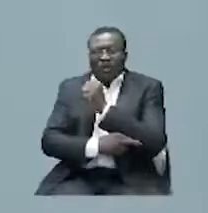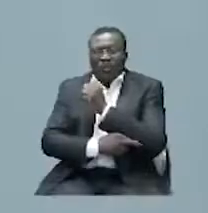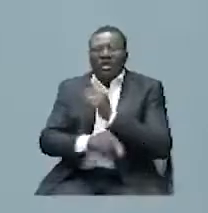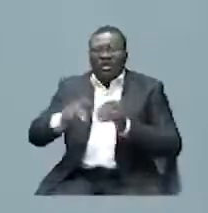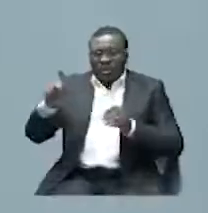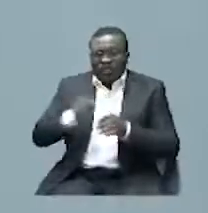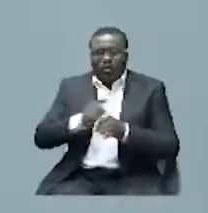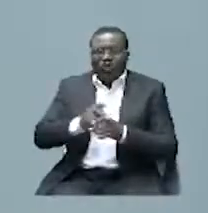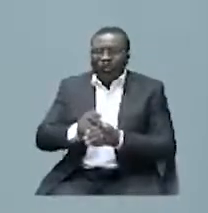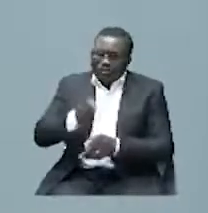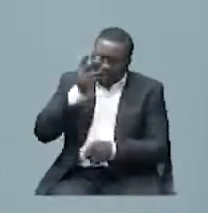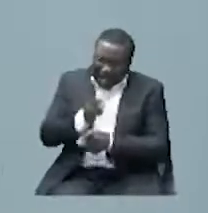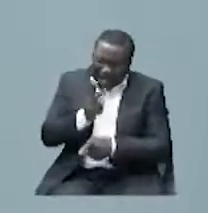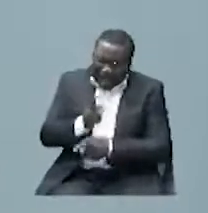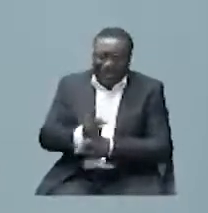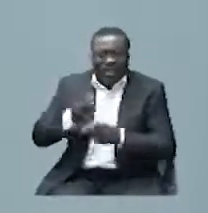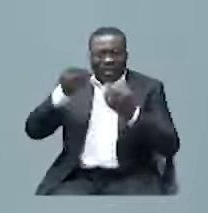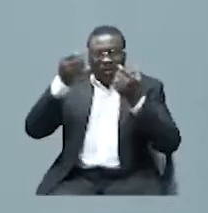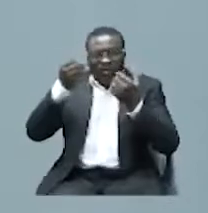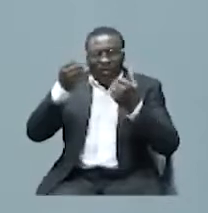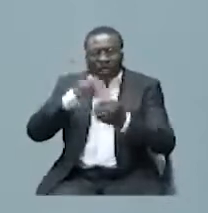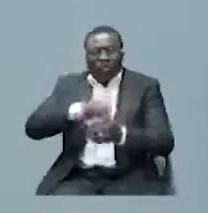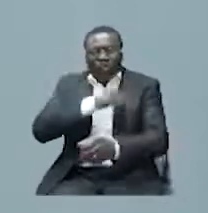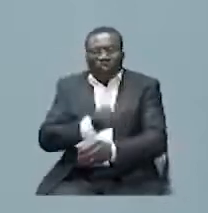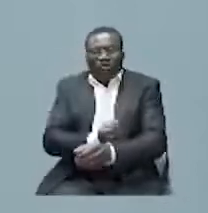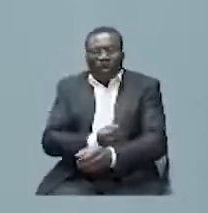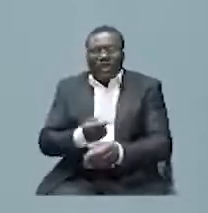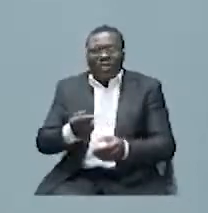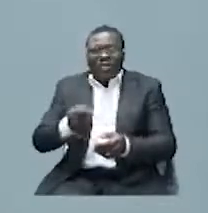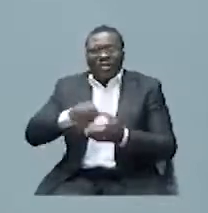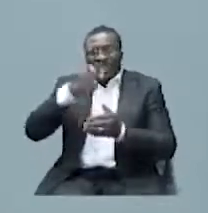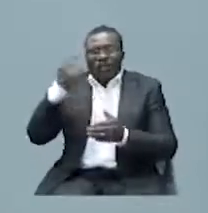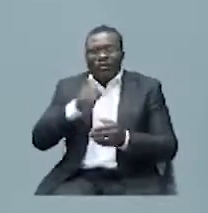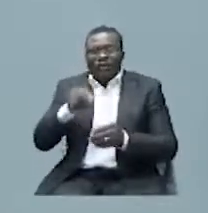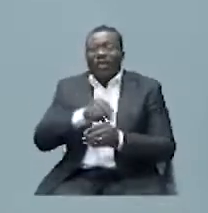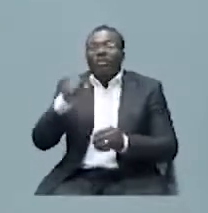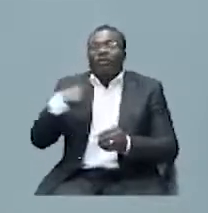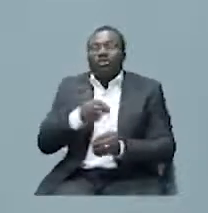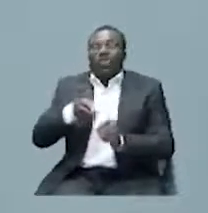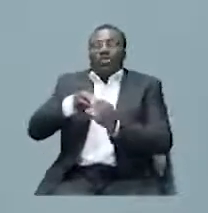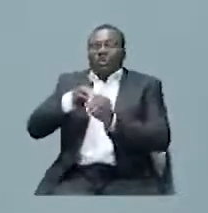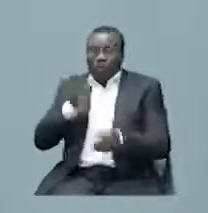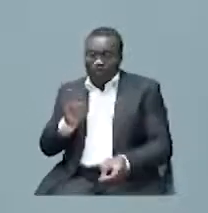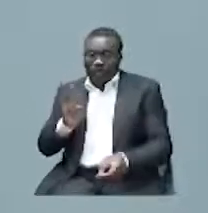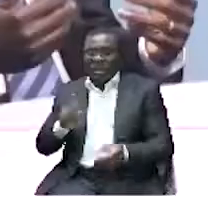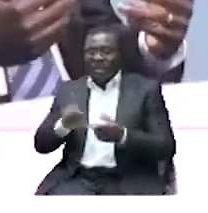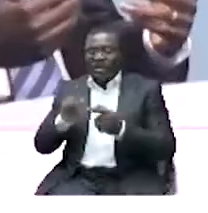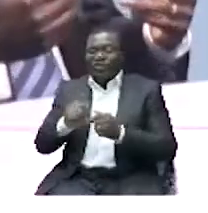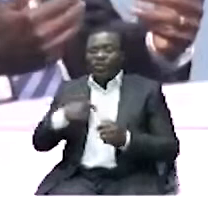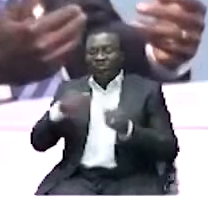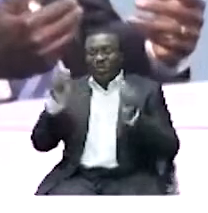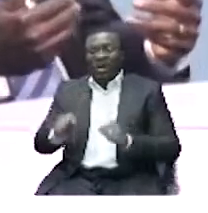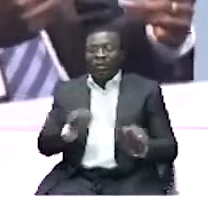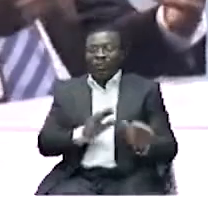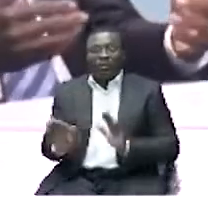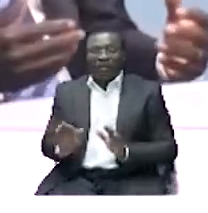préoccupent de leur maintien au pouvoir. C'est parce que nous sommes dans cet environnement que nous allons, nous, renoncer à ce que nous sommes capables de faire. Le Bénin est